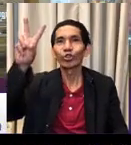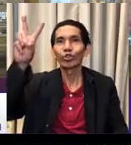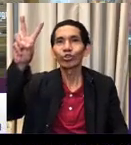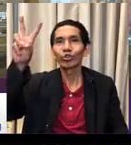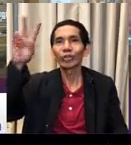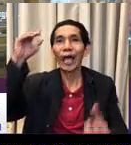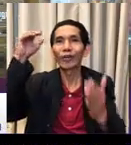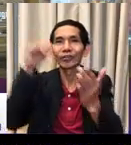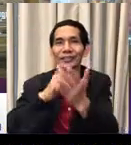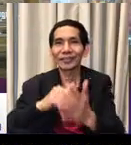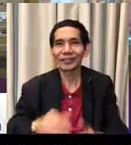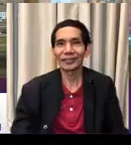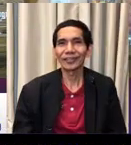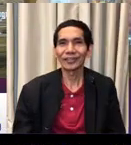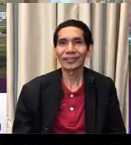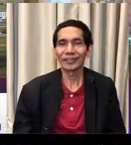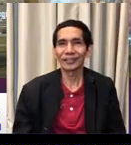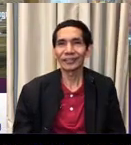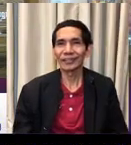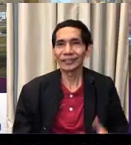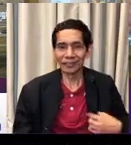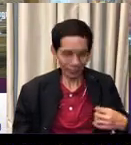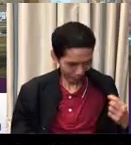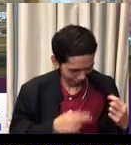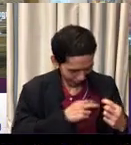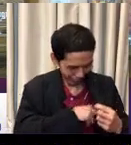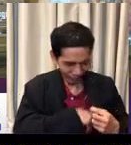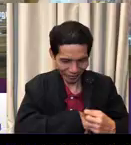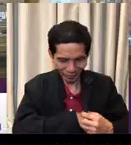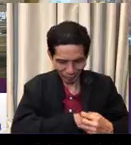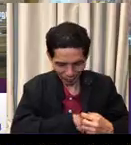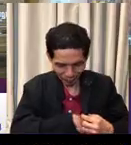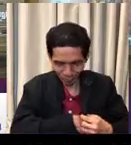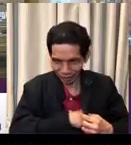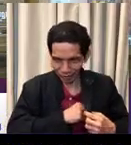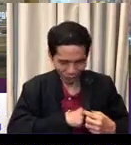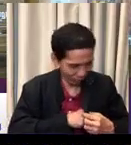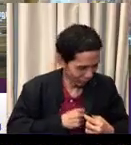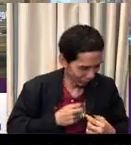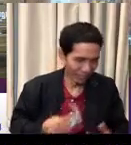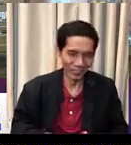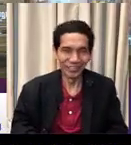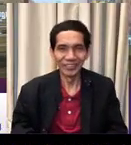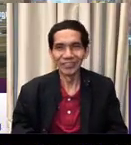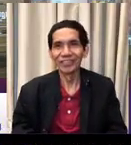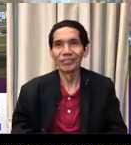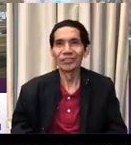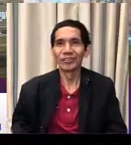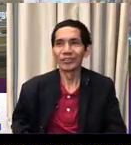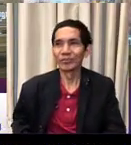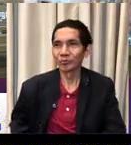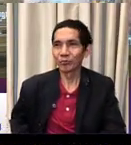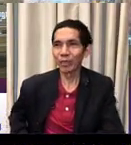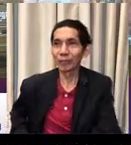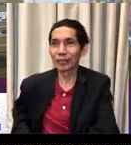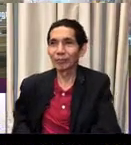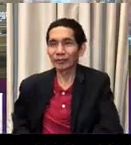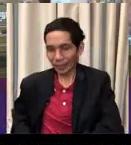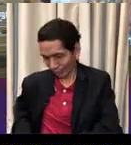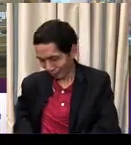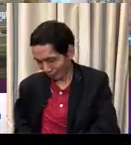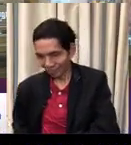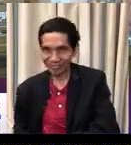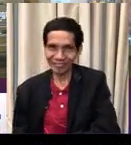Austria. Ryan and Lilette Pabro and family from Vienna, Austria. And Our Lady of Penafrancia, devotees in Vienna,